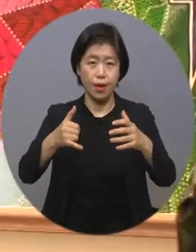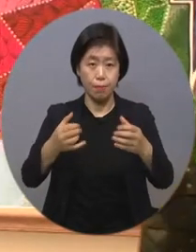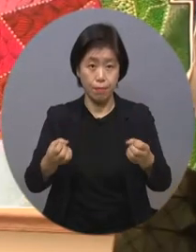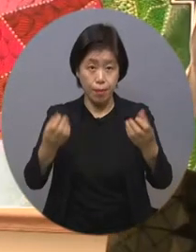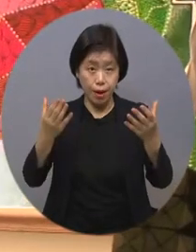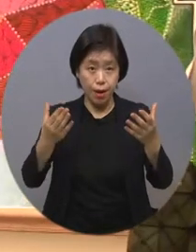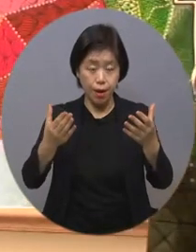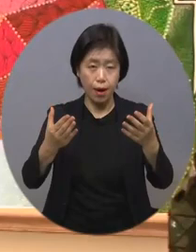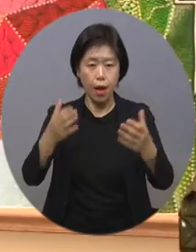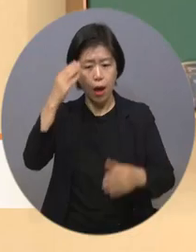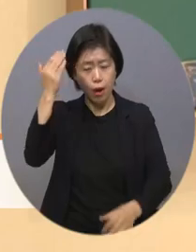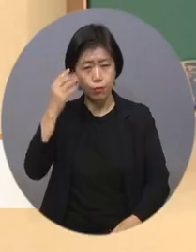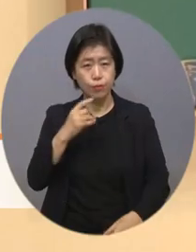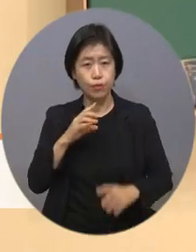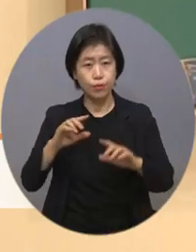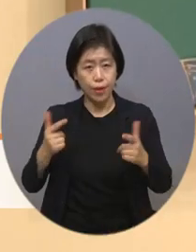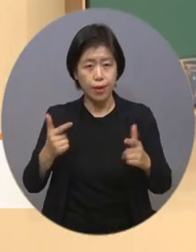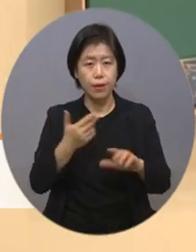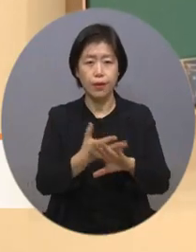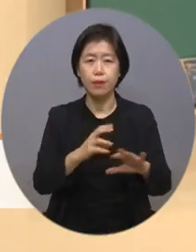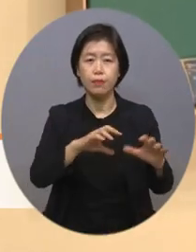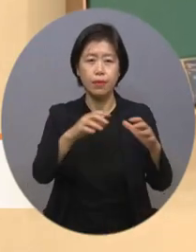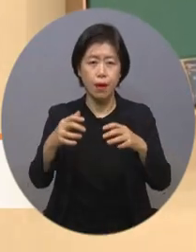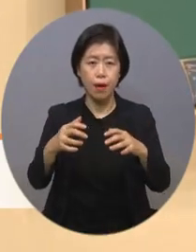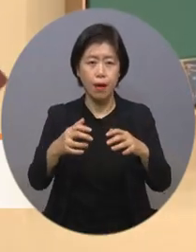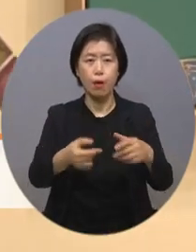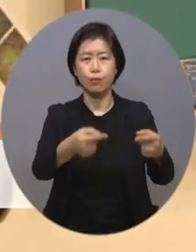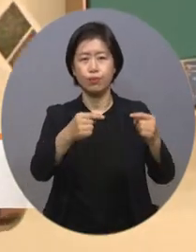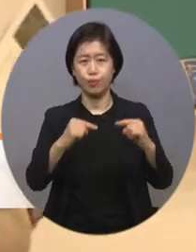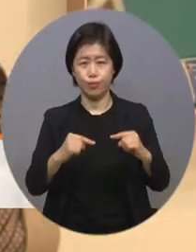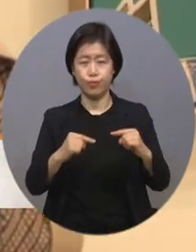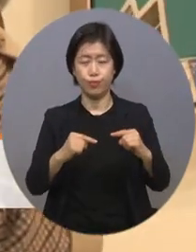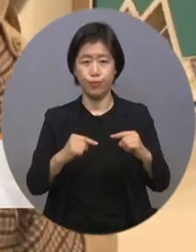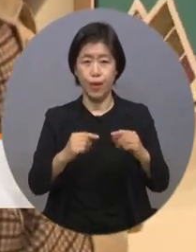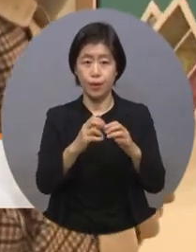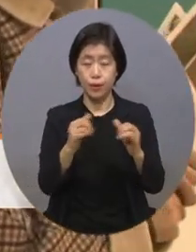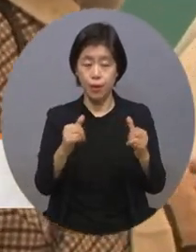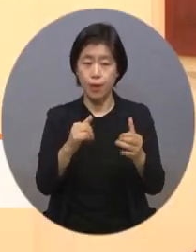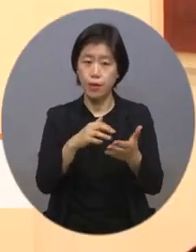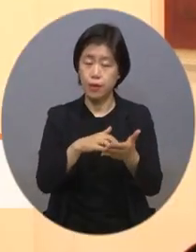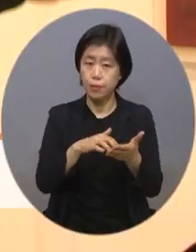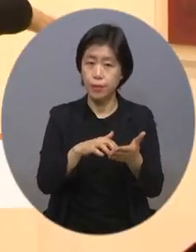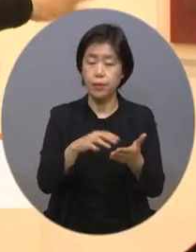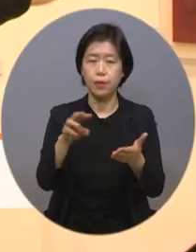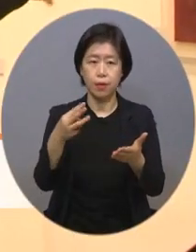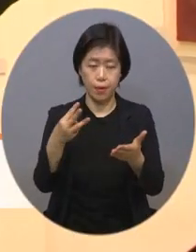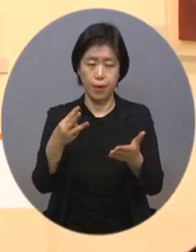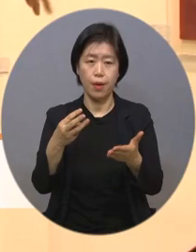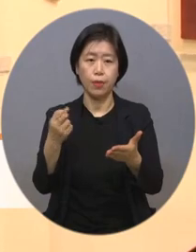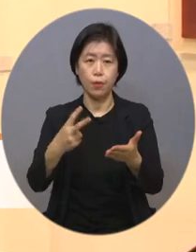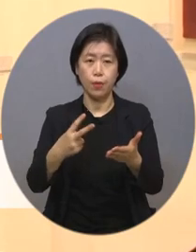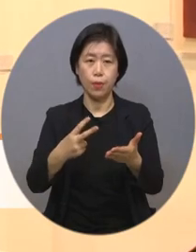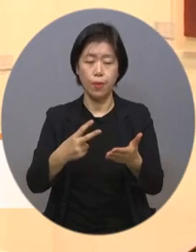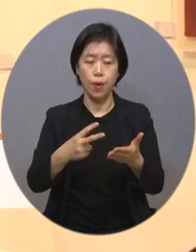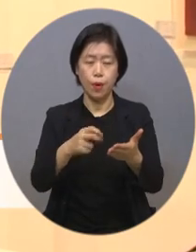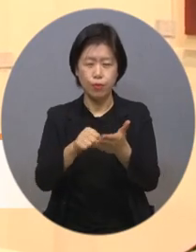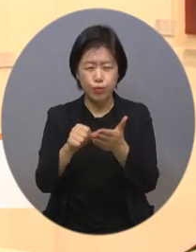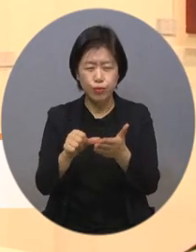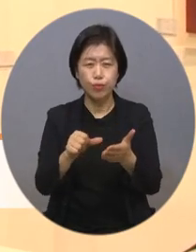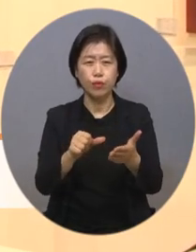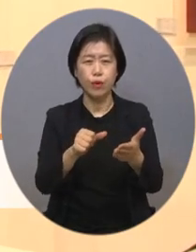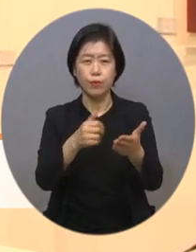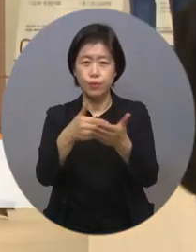국내외 유명작가 300여 명이 참여하여 3000여 점의 작품이 출품되는 아시아의 유일한 미술 장터가 온라인과